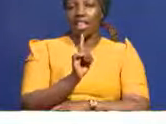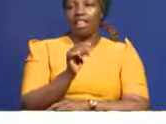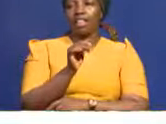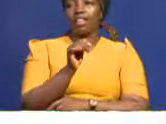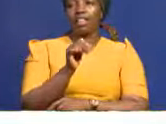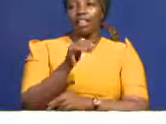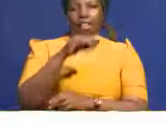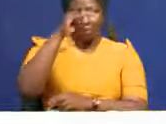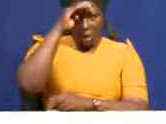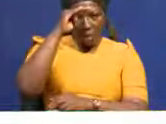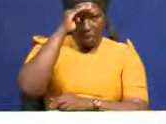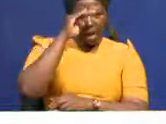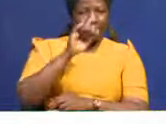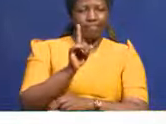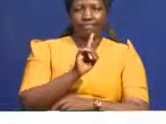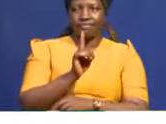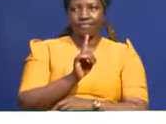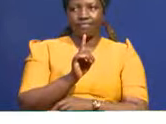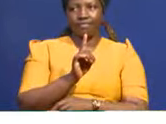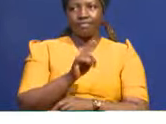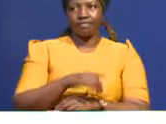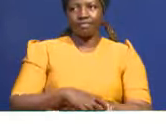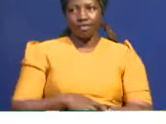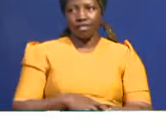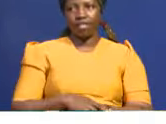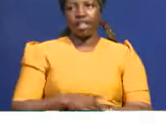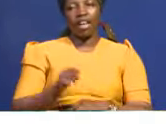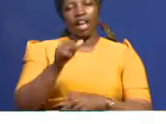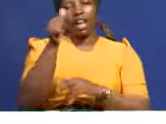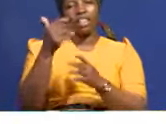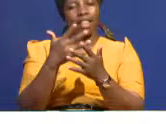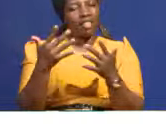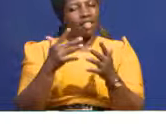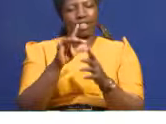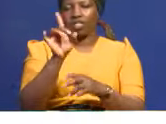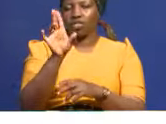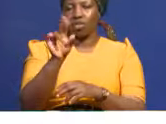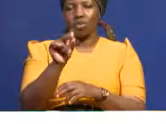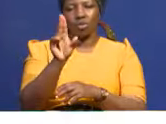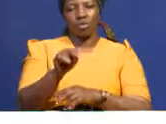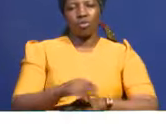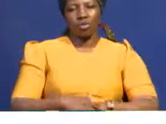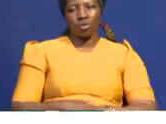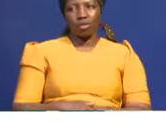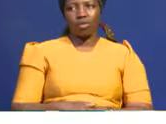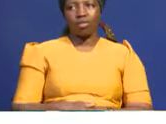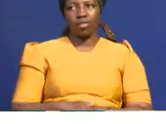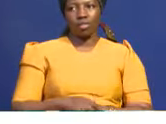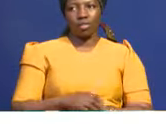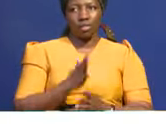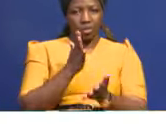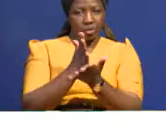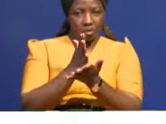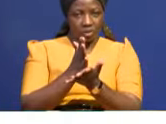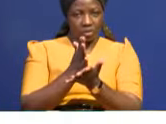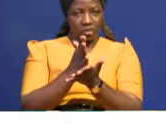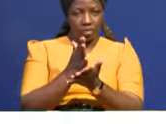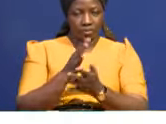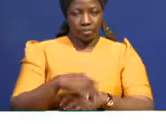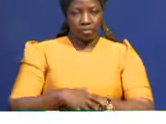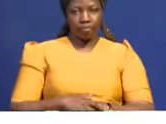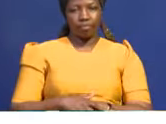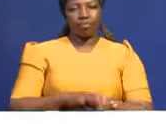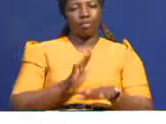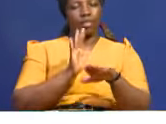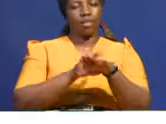Mambo ya ulevi, hapana. Mambo mengine, hapana. Yes, sir. Si ndio? Yes, sir.